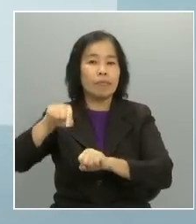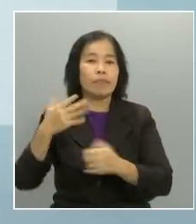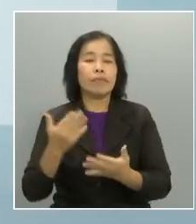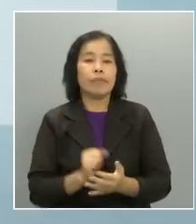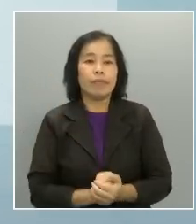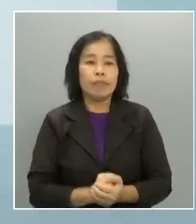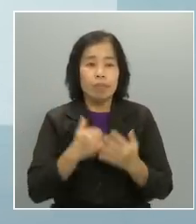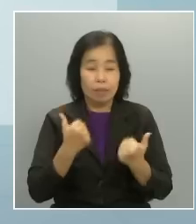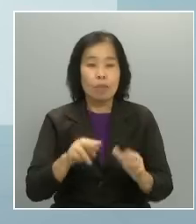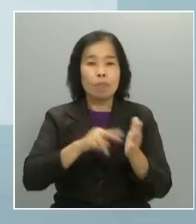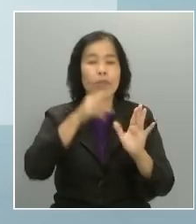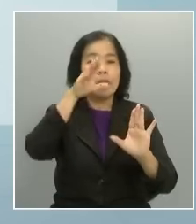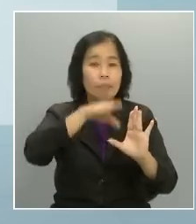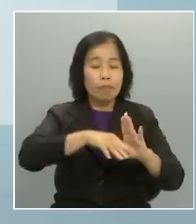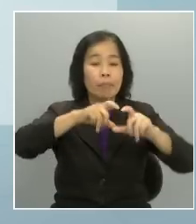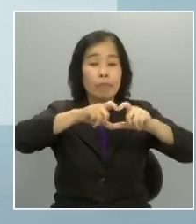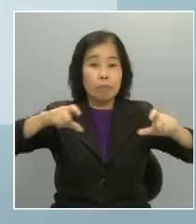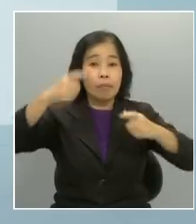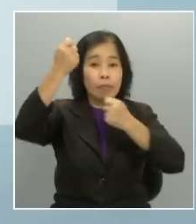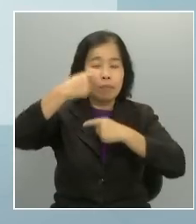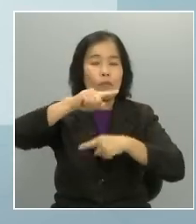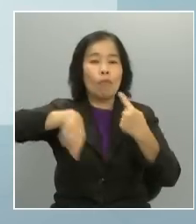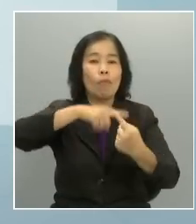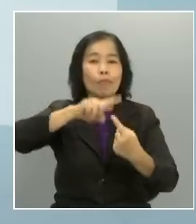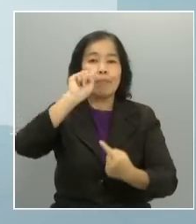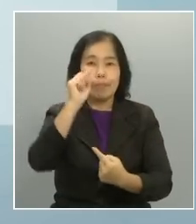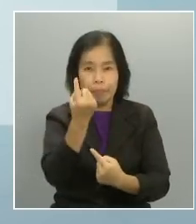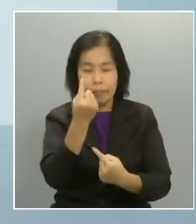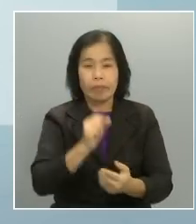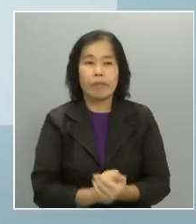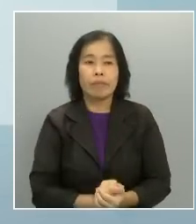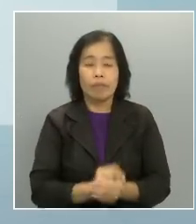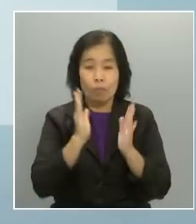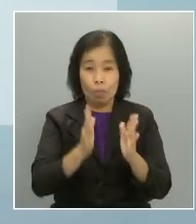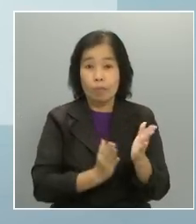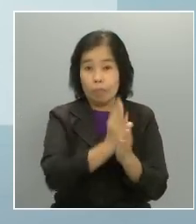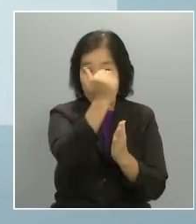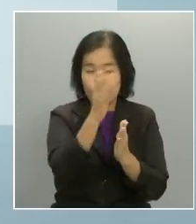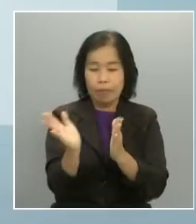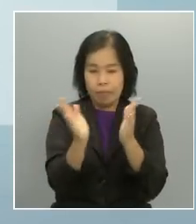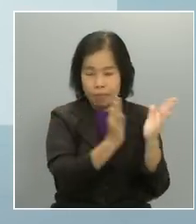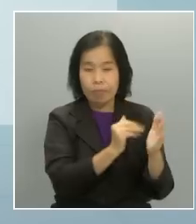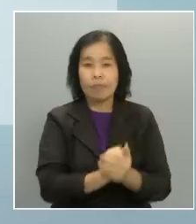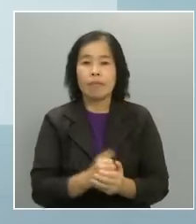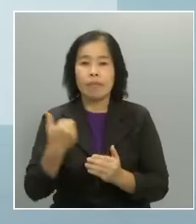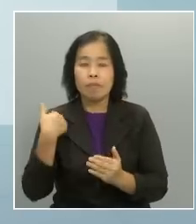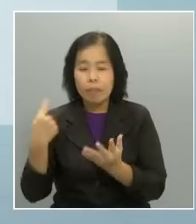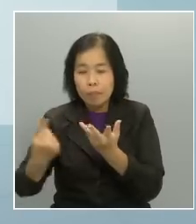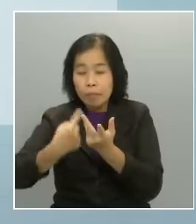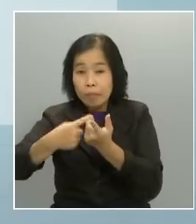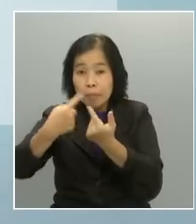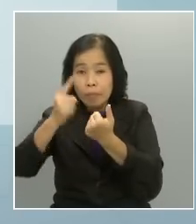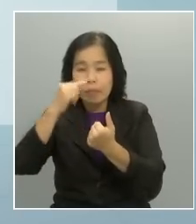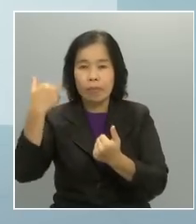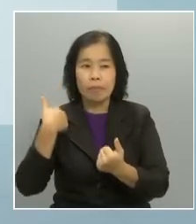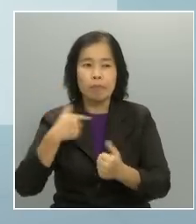อันนี้เป็นการลงทะเบียนบัตรสวัสดิการแห่งรัฐรอบใหม่นะครับอันนี้คือผู้ที่ผ่านทีนี้ถ้าดูจากตัวเลขมันจะเห็นว่ามัน